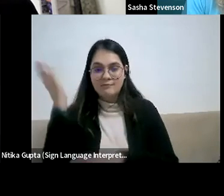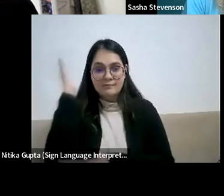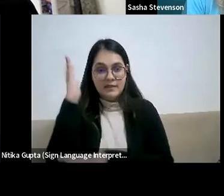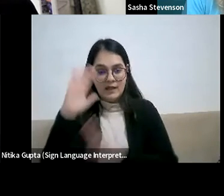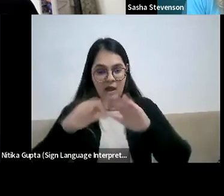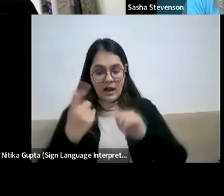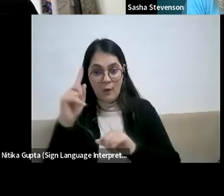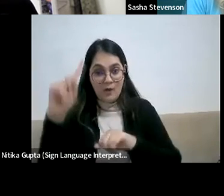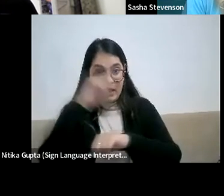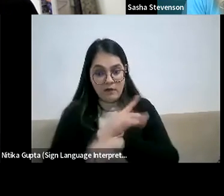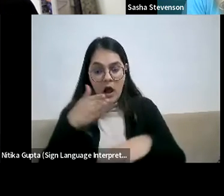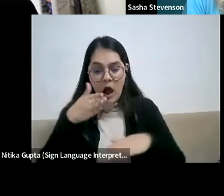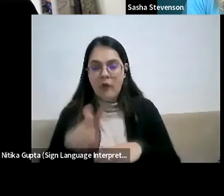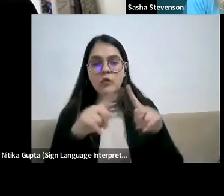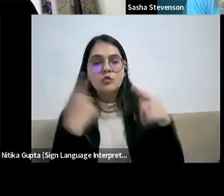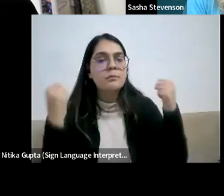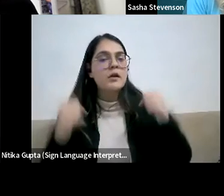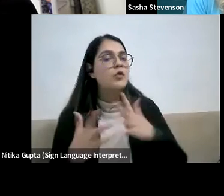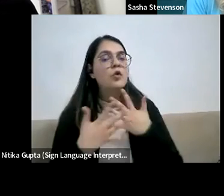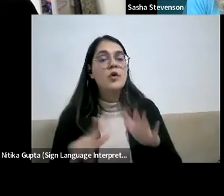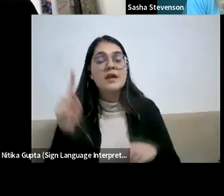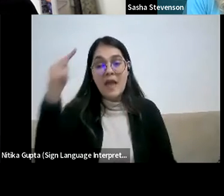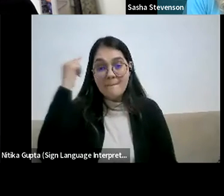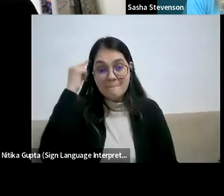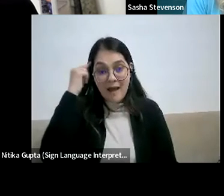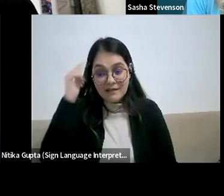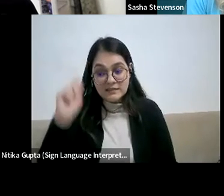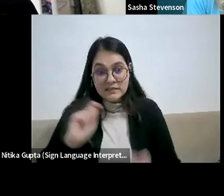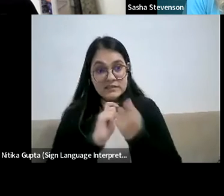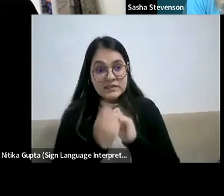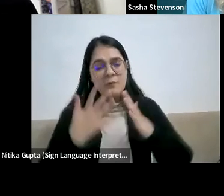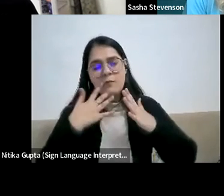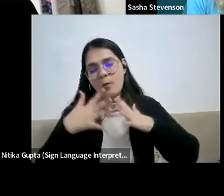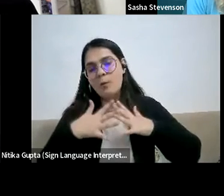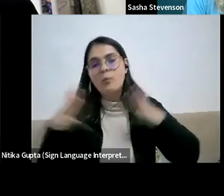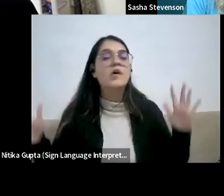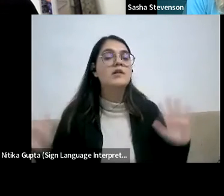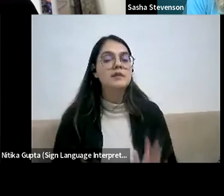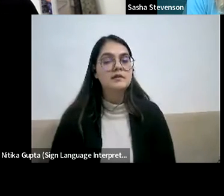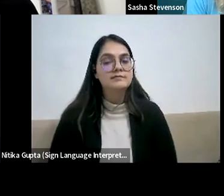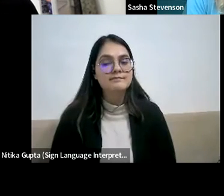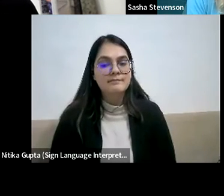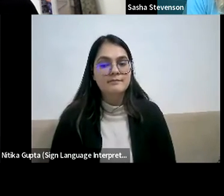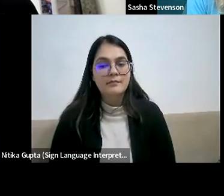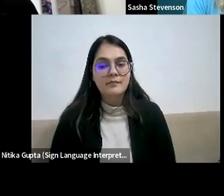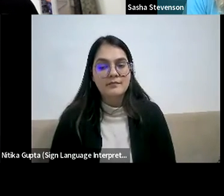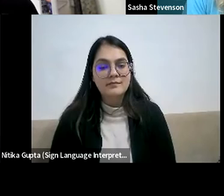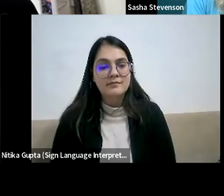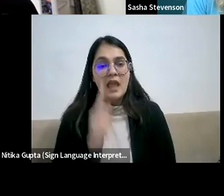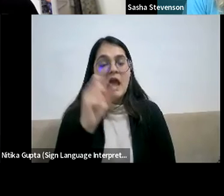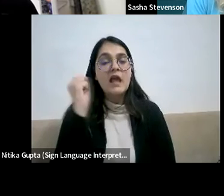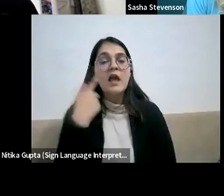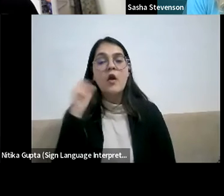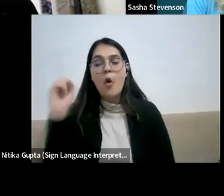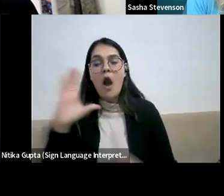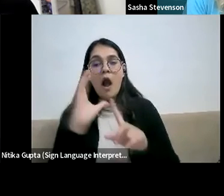तो ये माइंडसेट चेंजिंग जो है ना, ये बहुत बड़ा मतलब एक कल्चरल